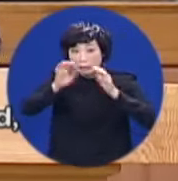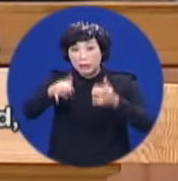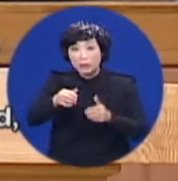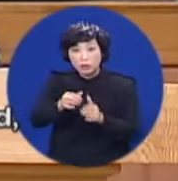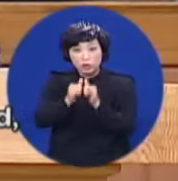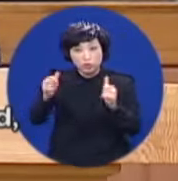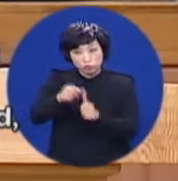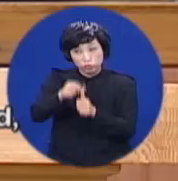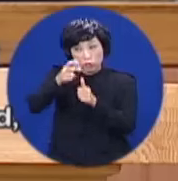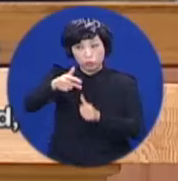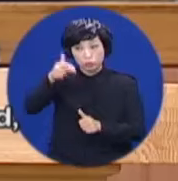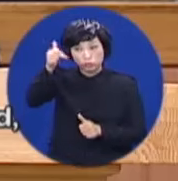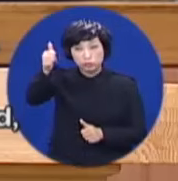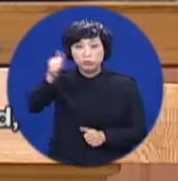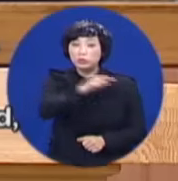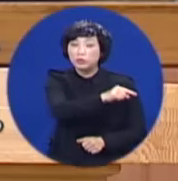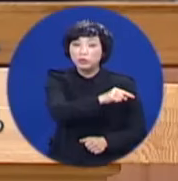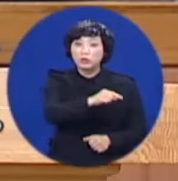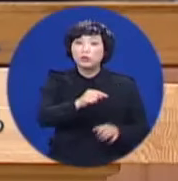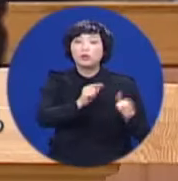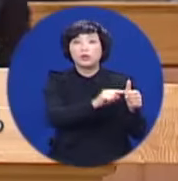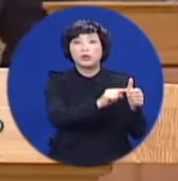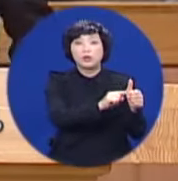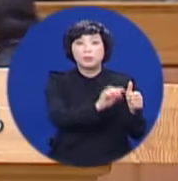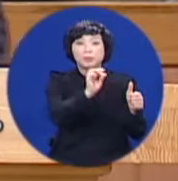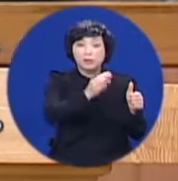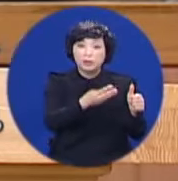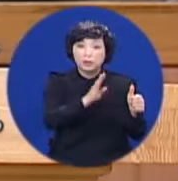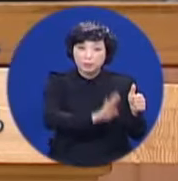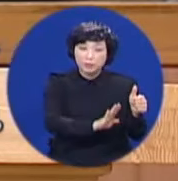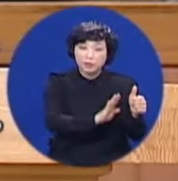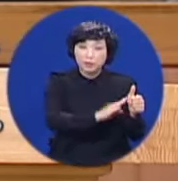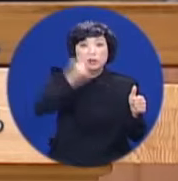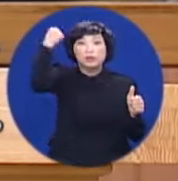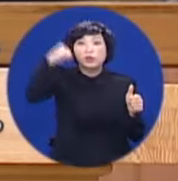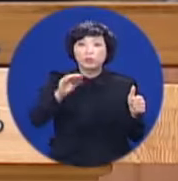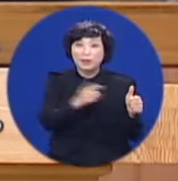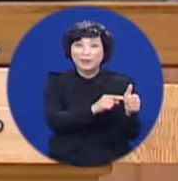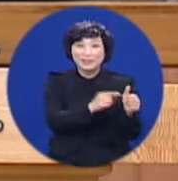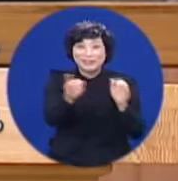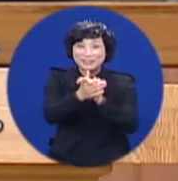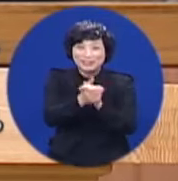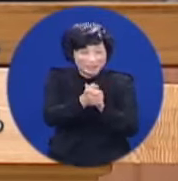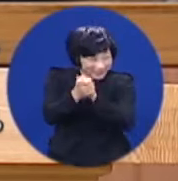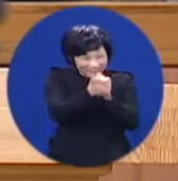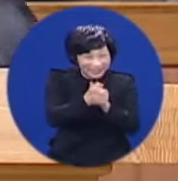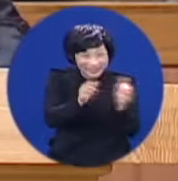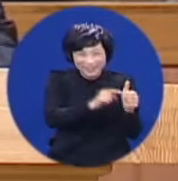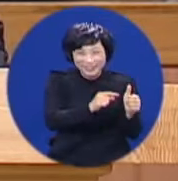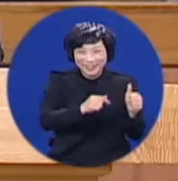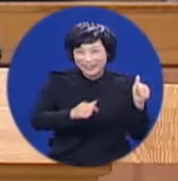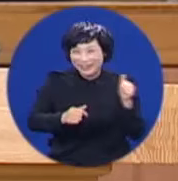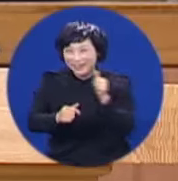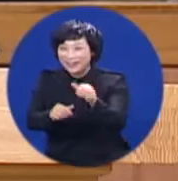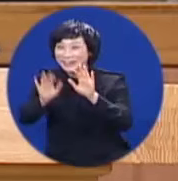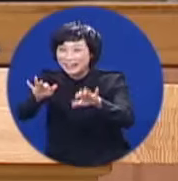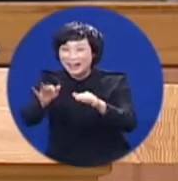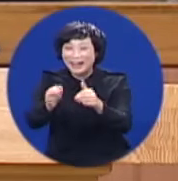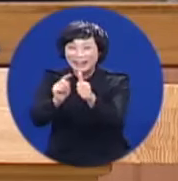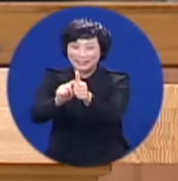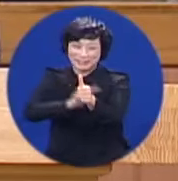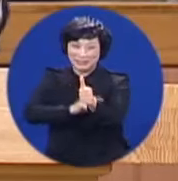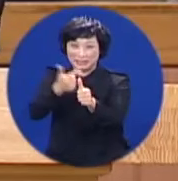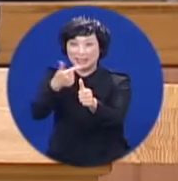인류의 구세주다. 그래서 자기 친구 나다나엘에게 가서 나다나엘아 무슨